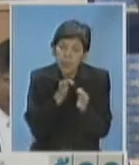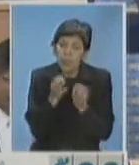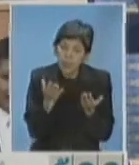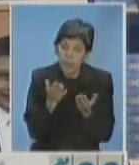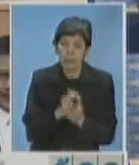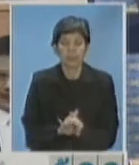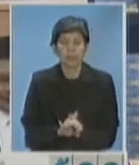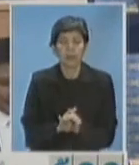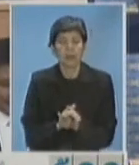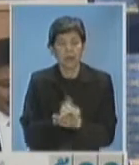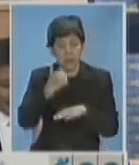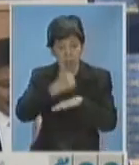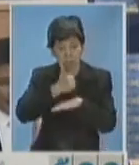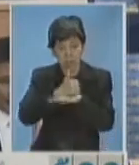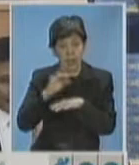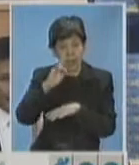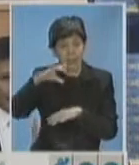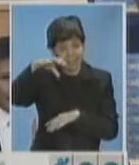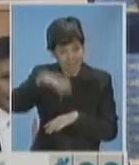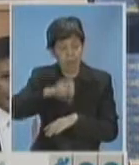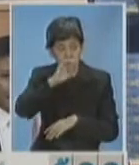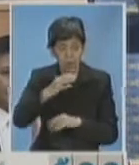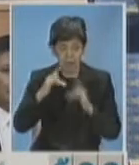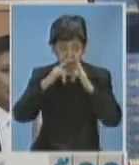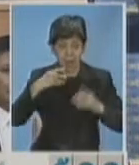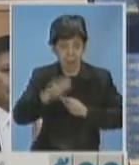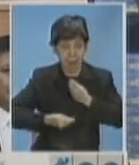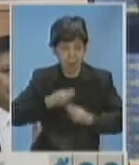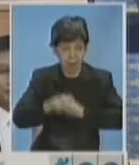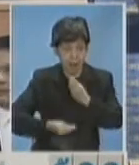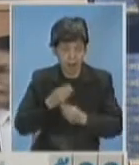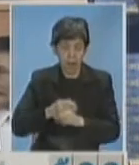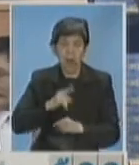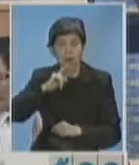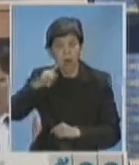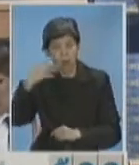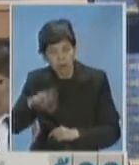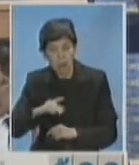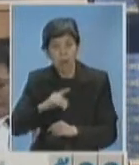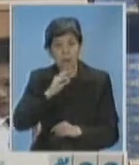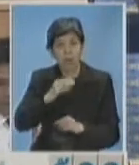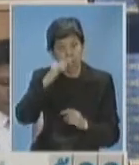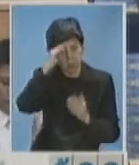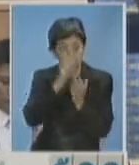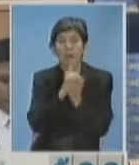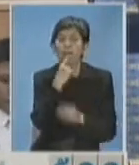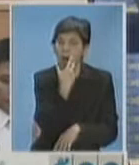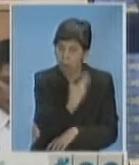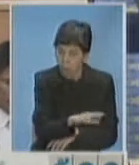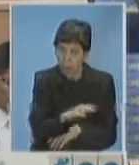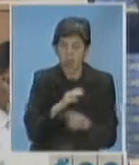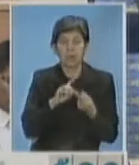านประธานผู้อำนวยการองค์การสวนสัตว์บอกว่าเต็นท์ขายอาหารไปแจ้งความแล้วไปแจ้งความที่โรงพักไปแจ้ง